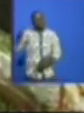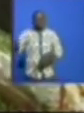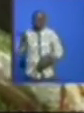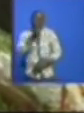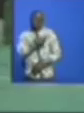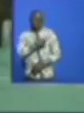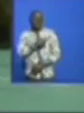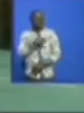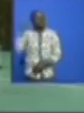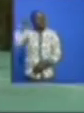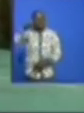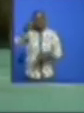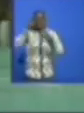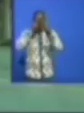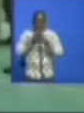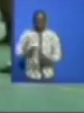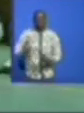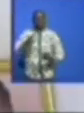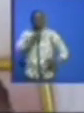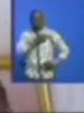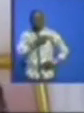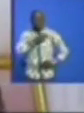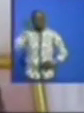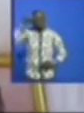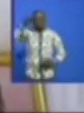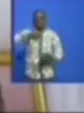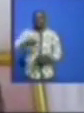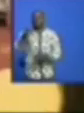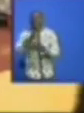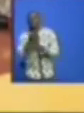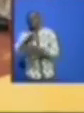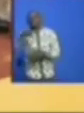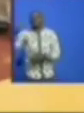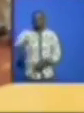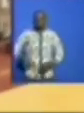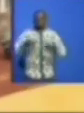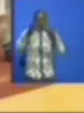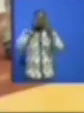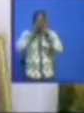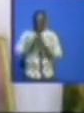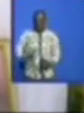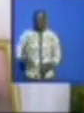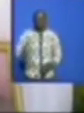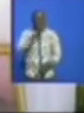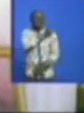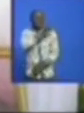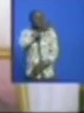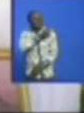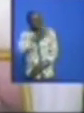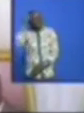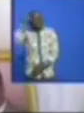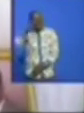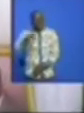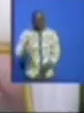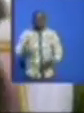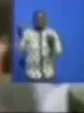Croix, honneur militaire et recueillement sont entre autres les hommages rendus à Salifou Diallo, dont la disparition a pratiquement paralysé